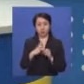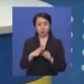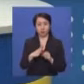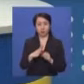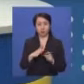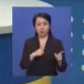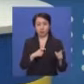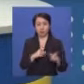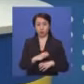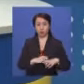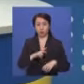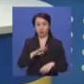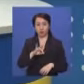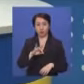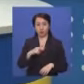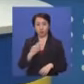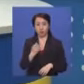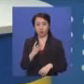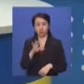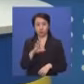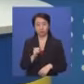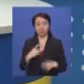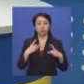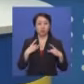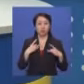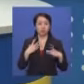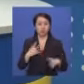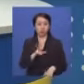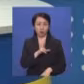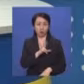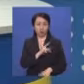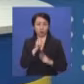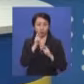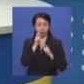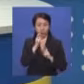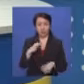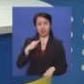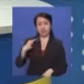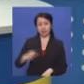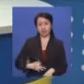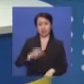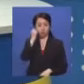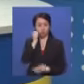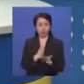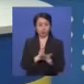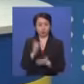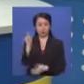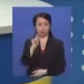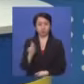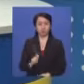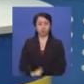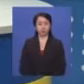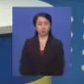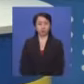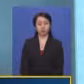314-й стрелковой дивизии Якова Плешивцева. В торжественной обстановке удостоверение и награду передали сыну ветерана войны. Подробности